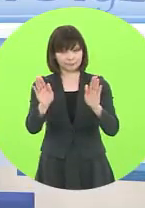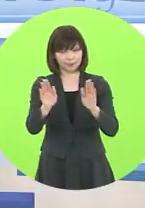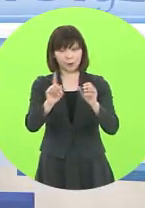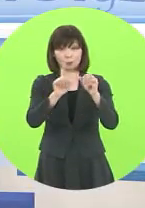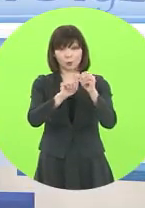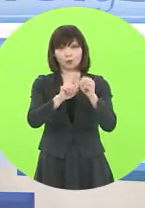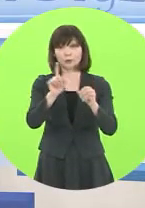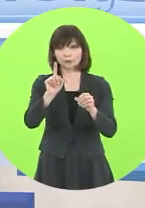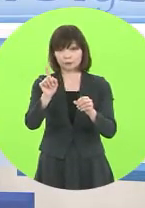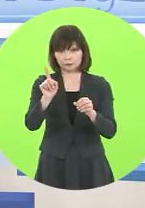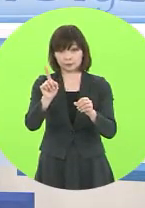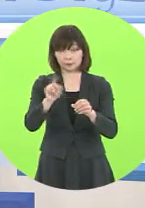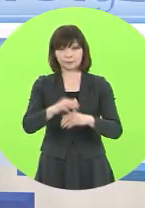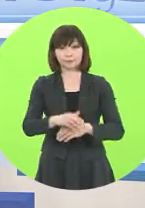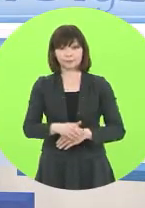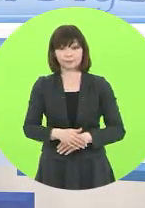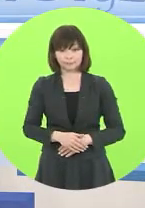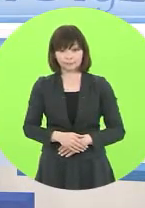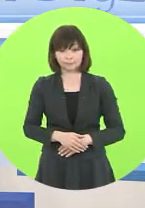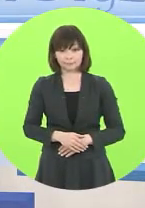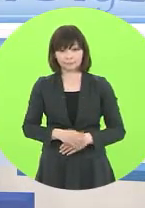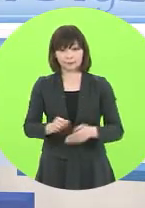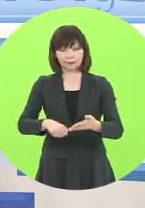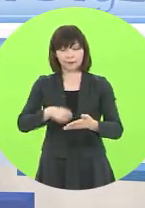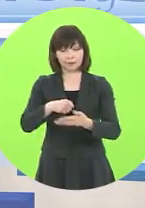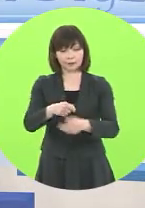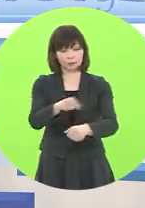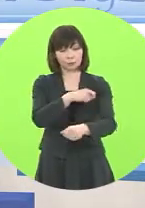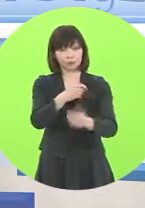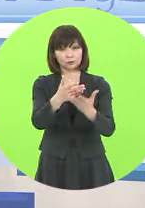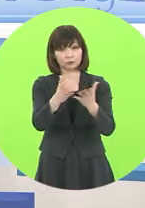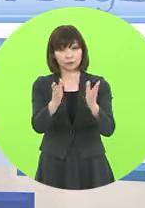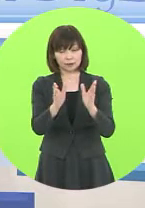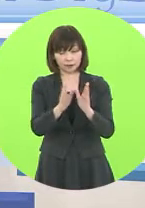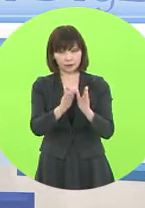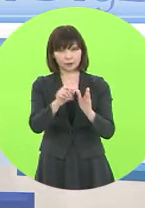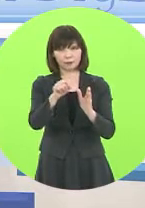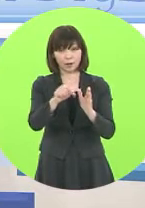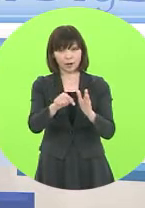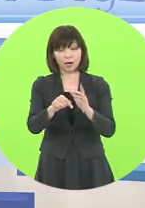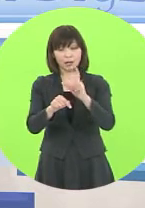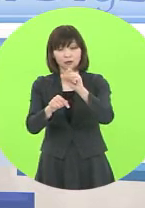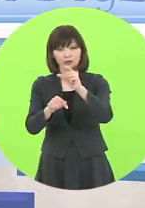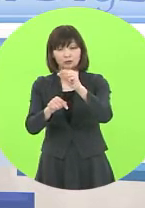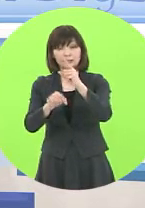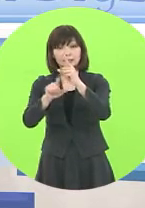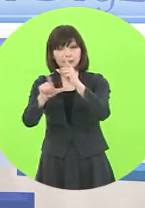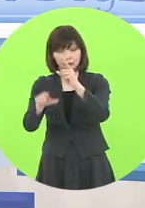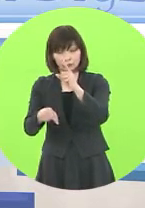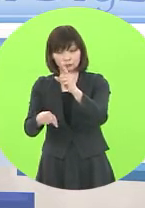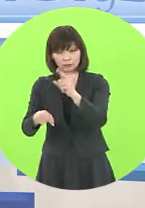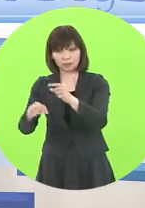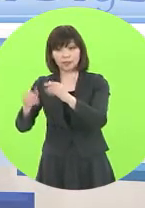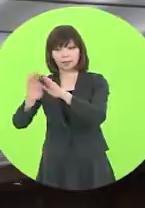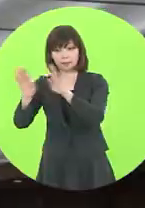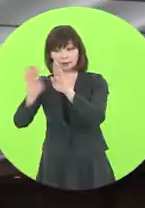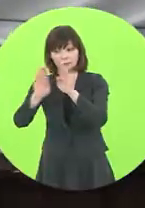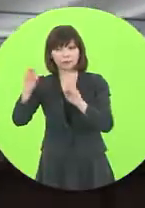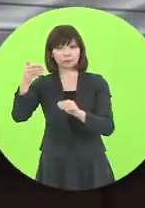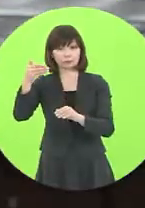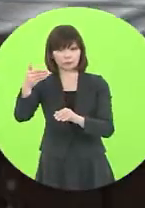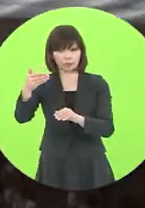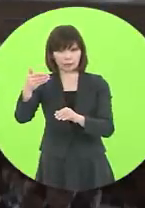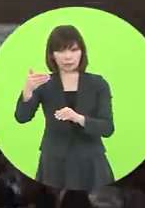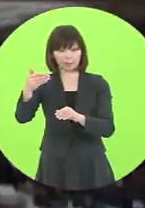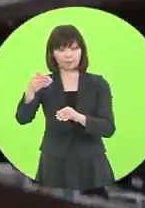的は何でしょうか。 はい、決算特別委員会は11月までに9回開かれました。決算特